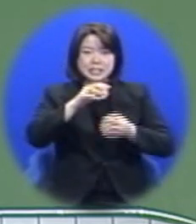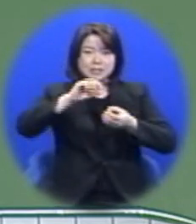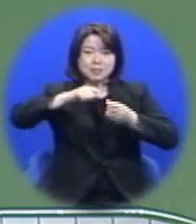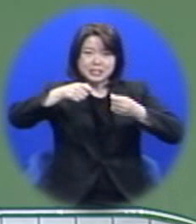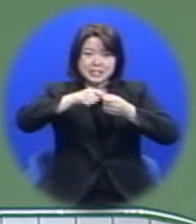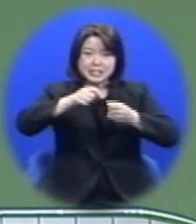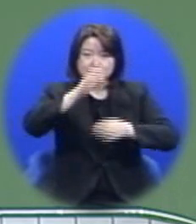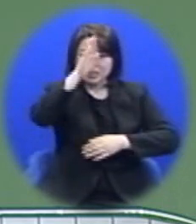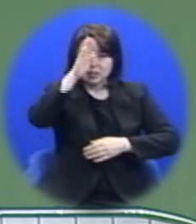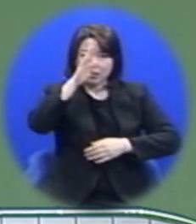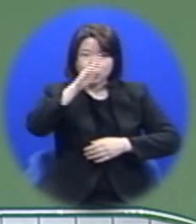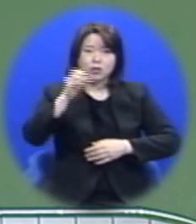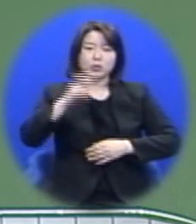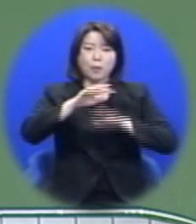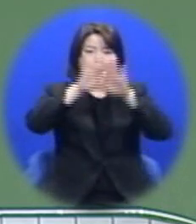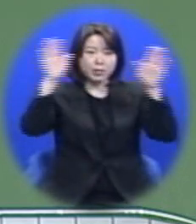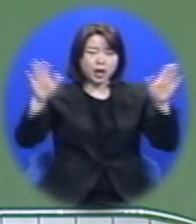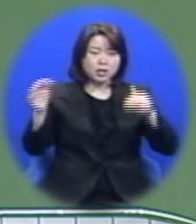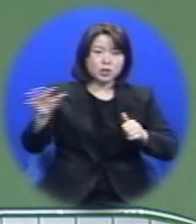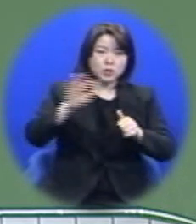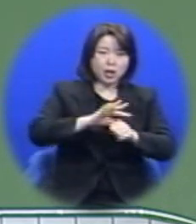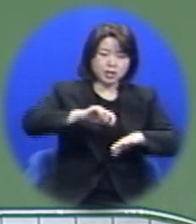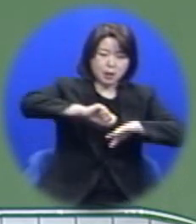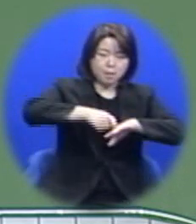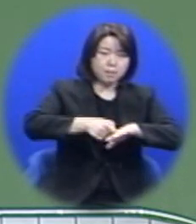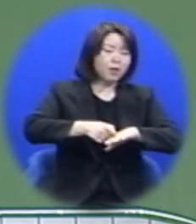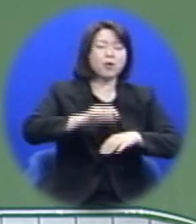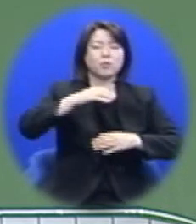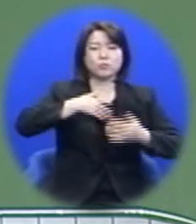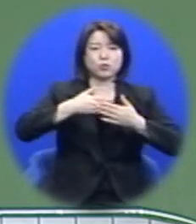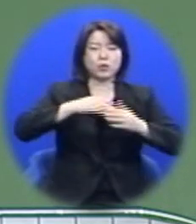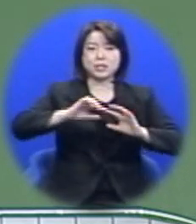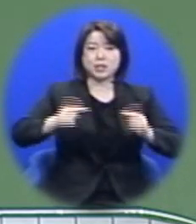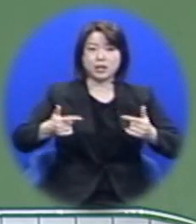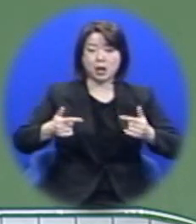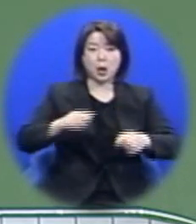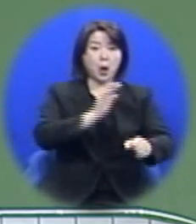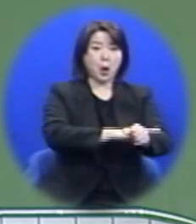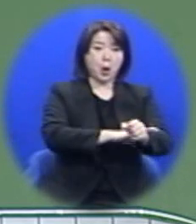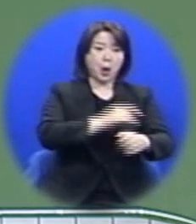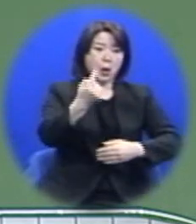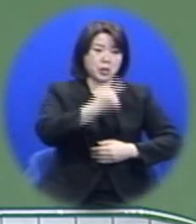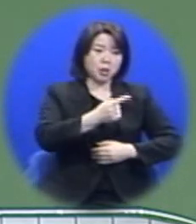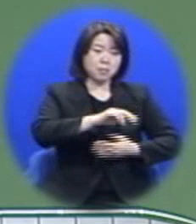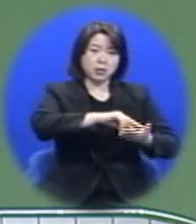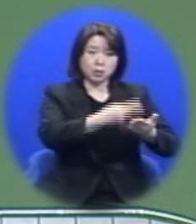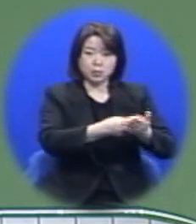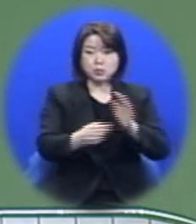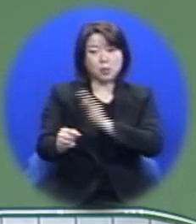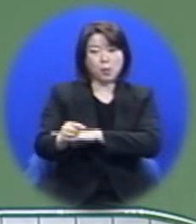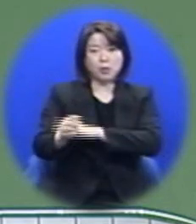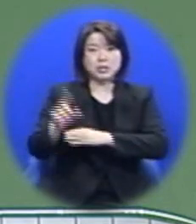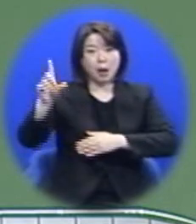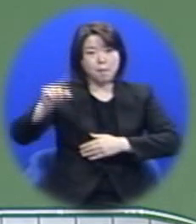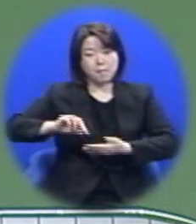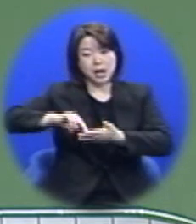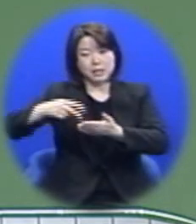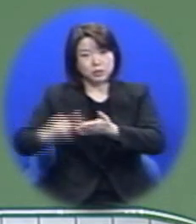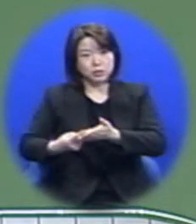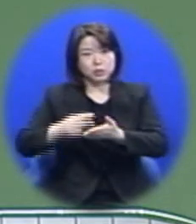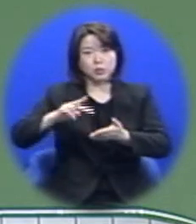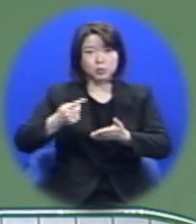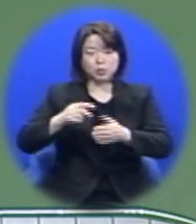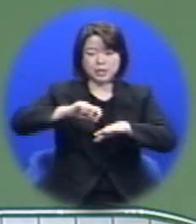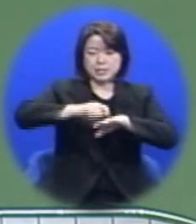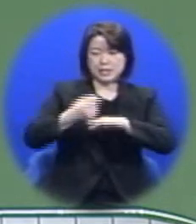덮치는 재앙도 두려워하지 않겠다. 왼쪽에서 1,000명이 넘어지고 오른쪽에서는 10,000명이 쓰러져도 재앙이 가까이 오지 못할